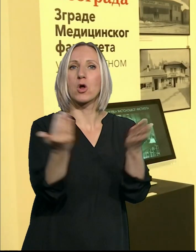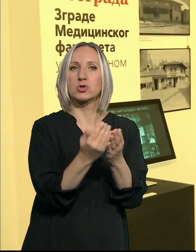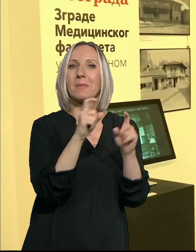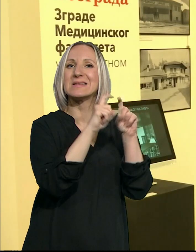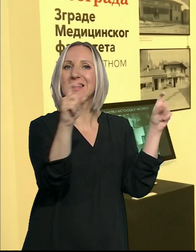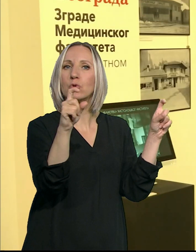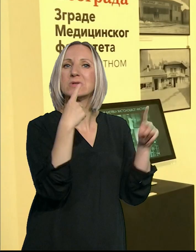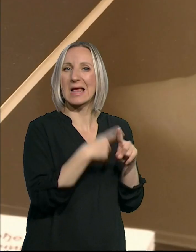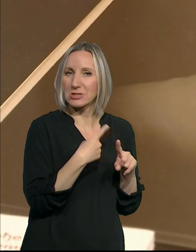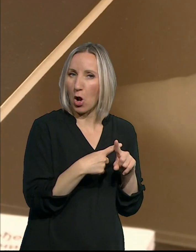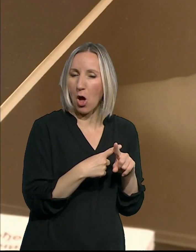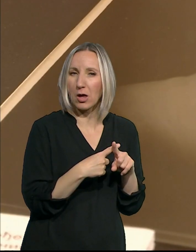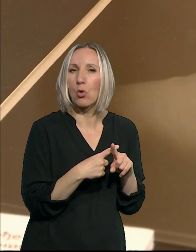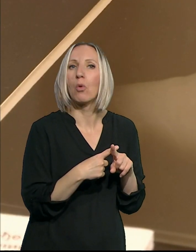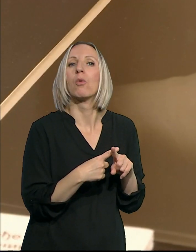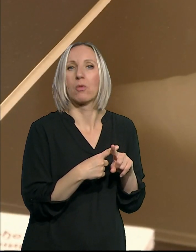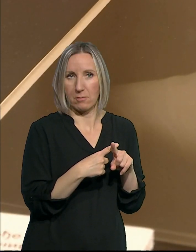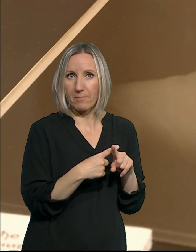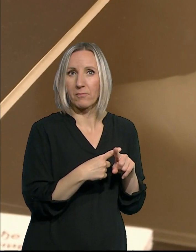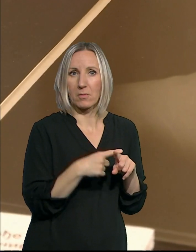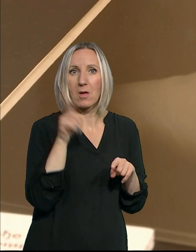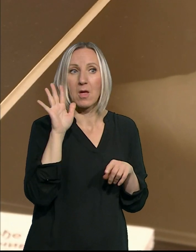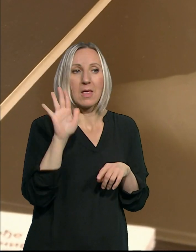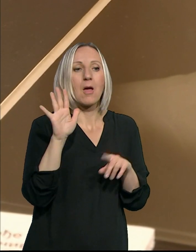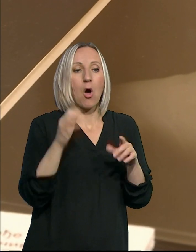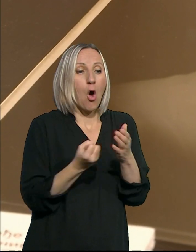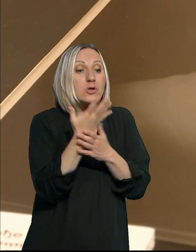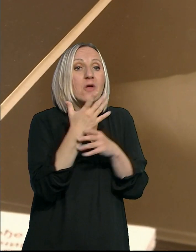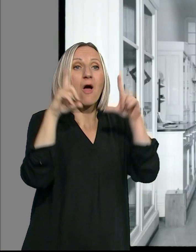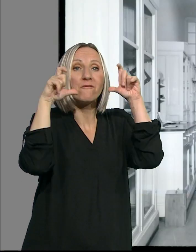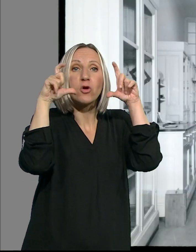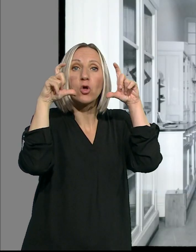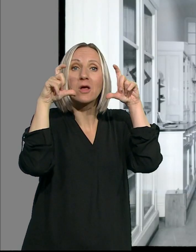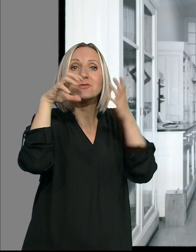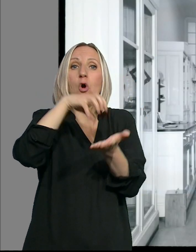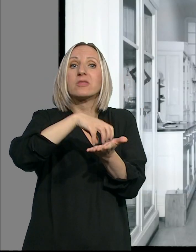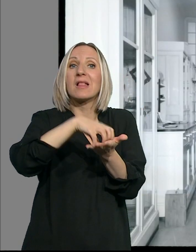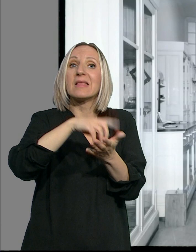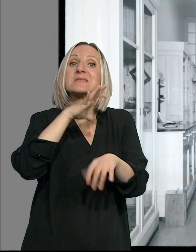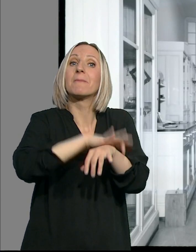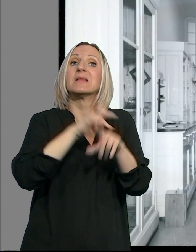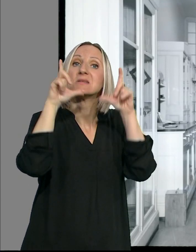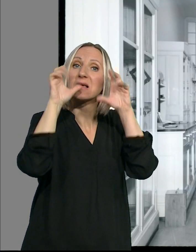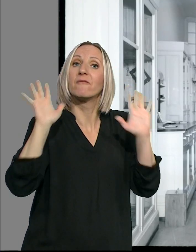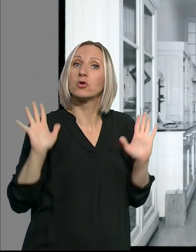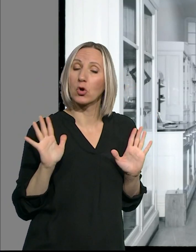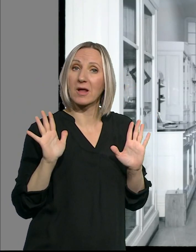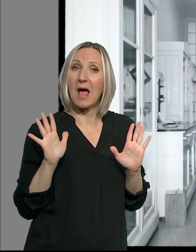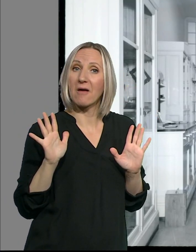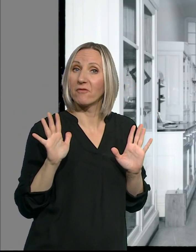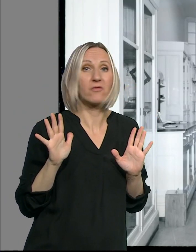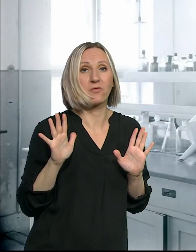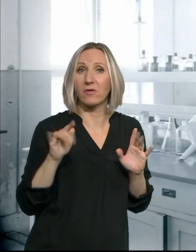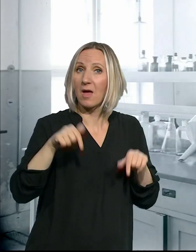Histološkog instituta. Osnovao je fotografsko odeljenje. Prvo odeljenje za medicinsku fotografiju ne samo na